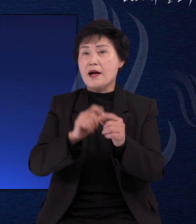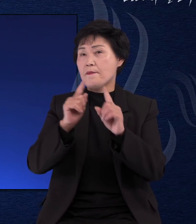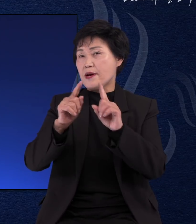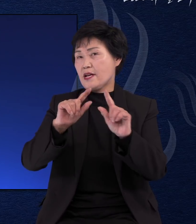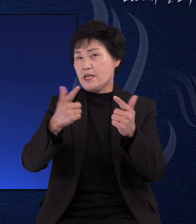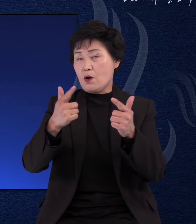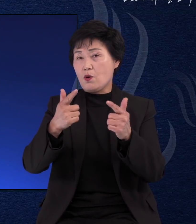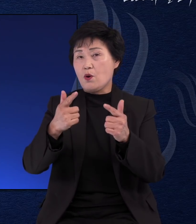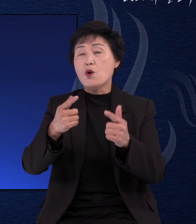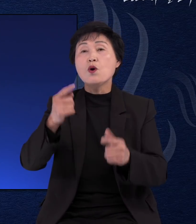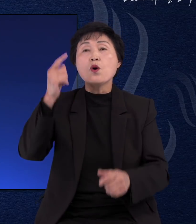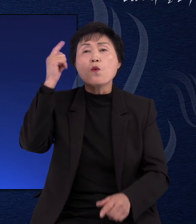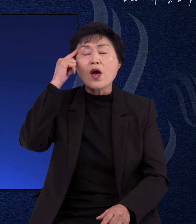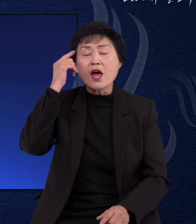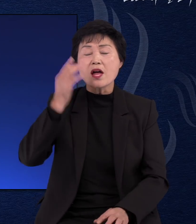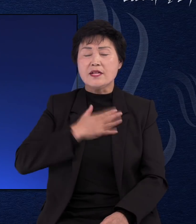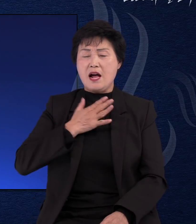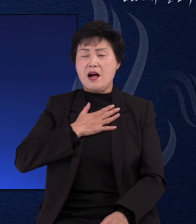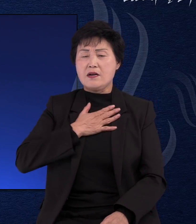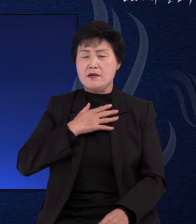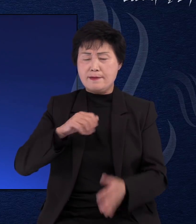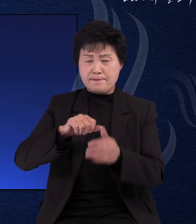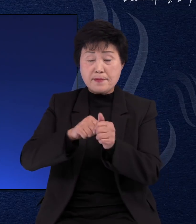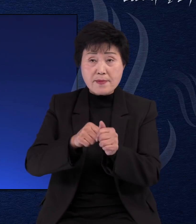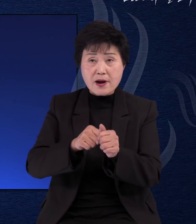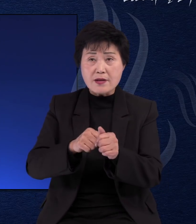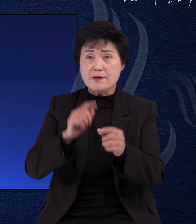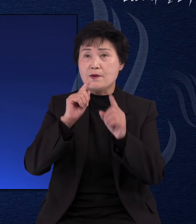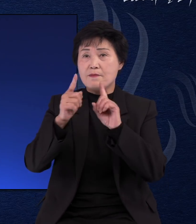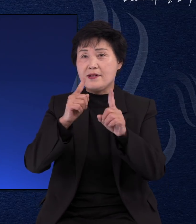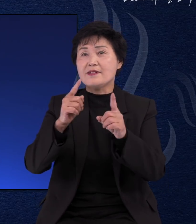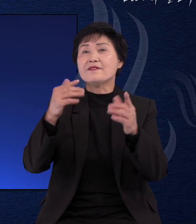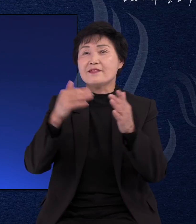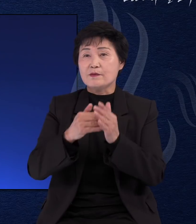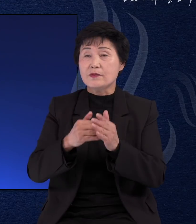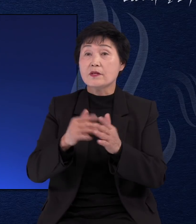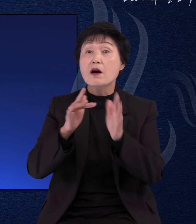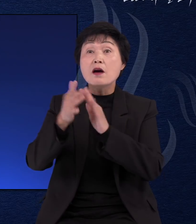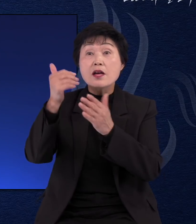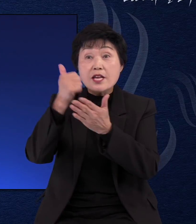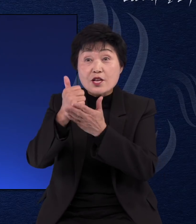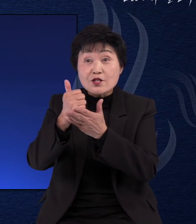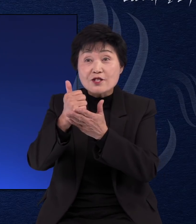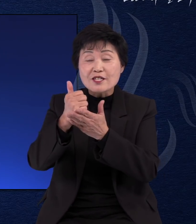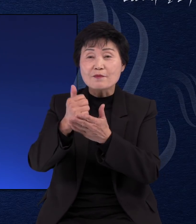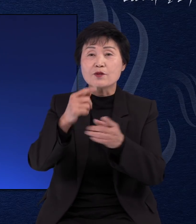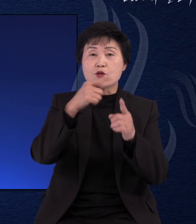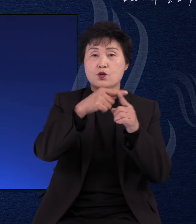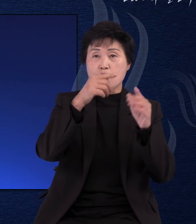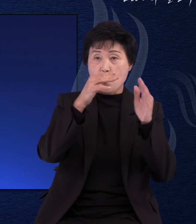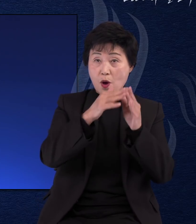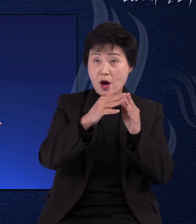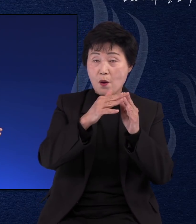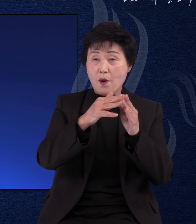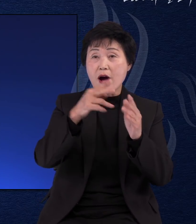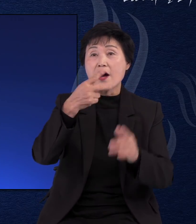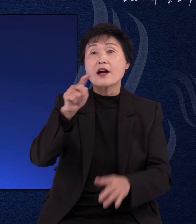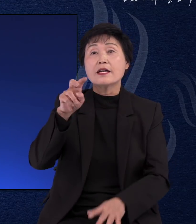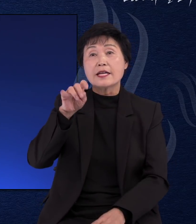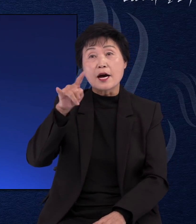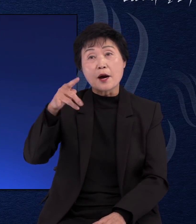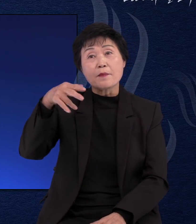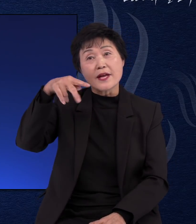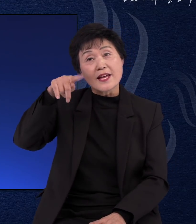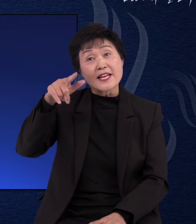왜 나를 핍박하느냐라고 말씀하시면서, 예수님은 교회와 다메섹에 있는 그저